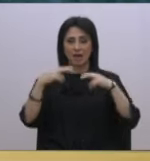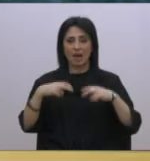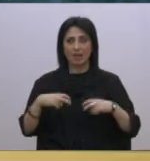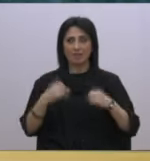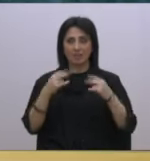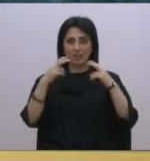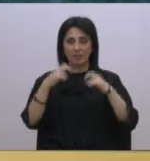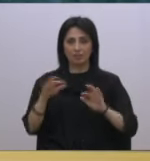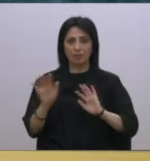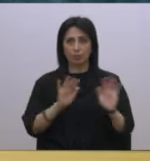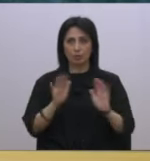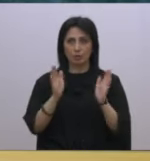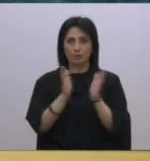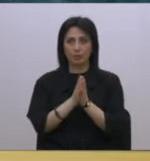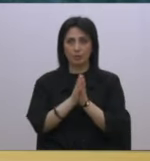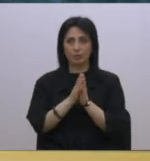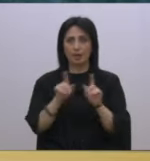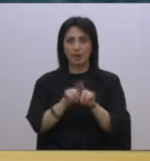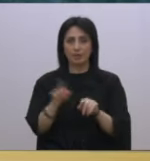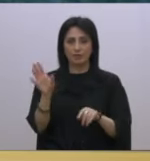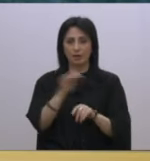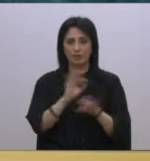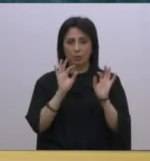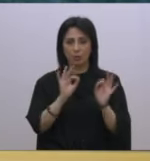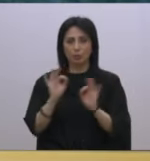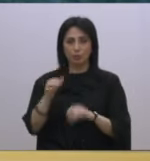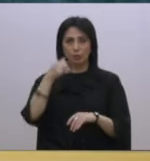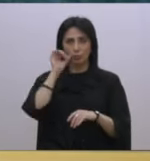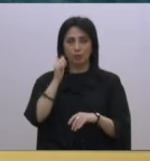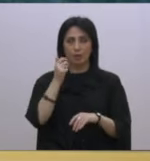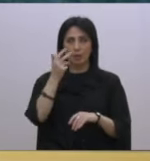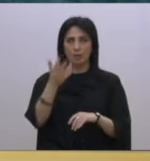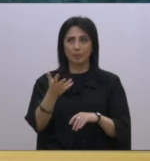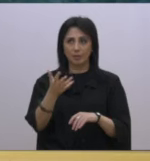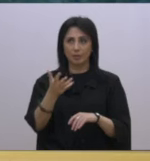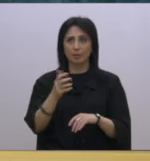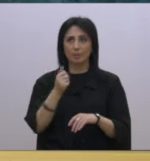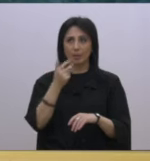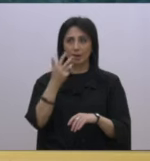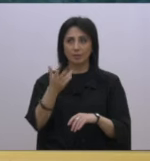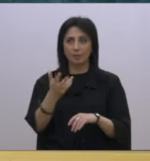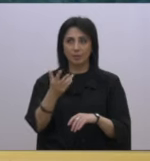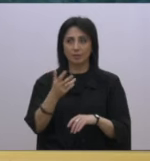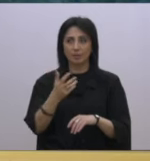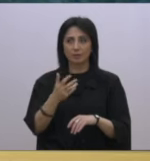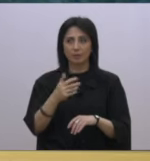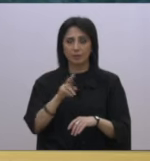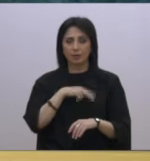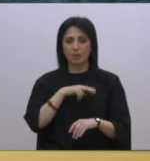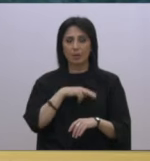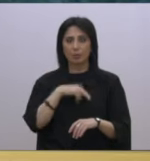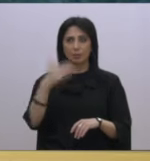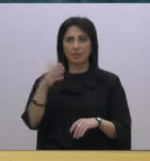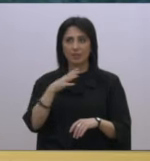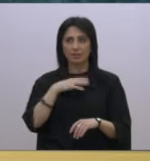Трес ганхилис процесси. Тот амитом их отрасовый кола конструкцию. Гушин рамденими. Рамденими, рамденими депутаты с